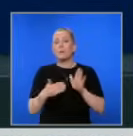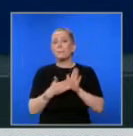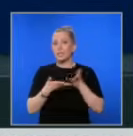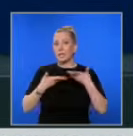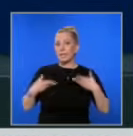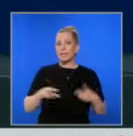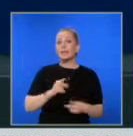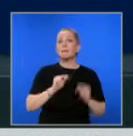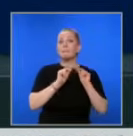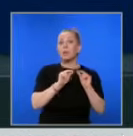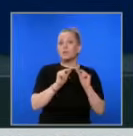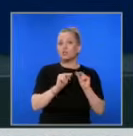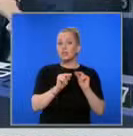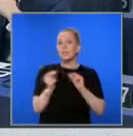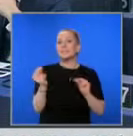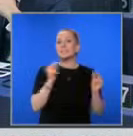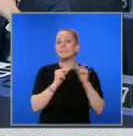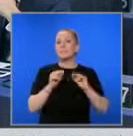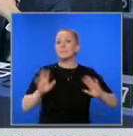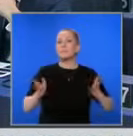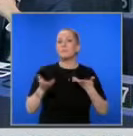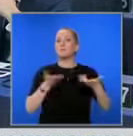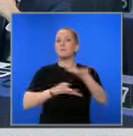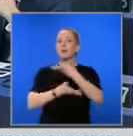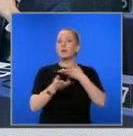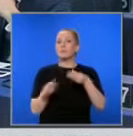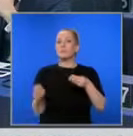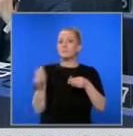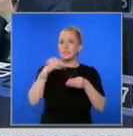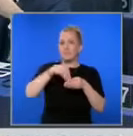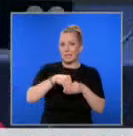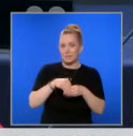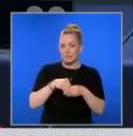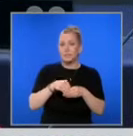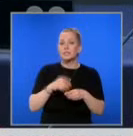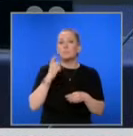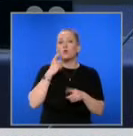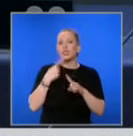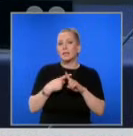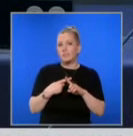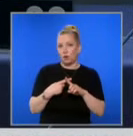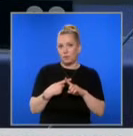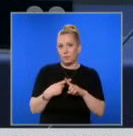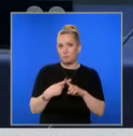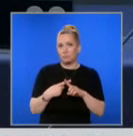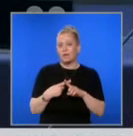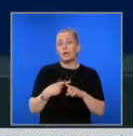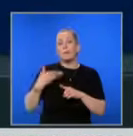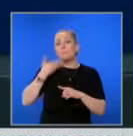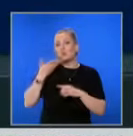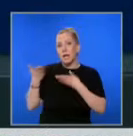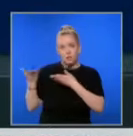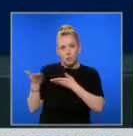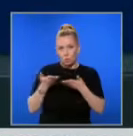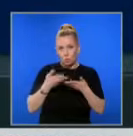да препоръчаме на съвета да започне преговори за присъединяване с Босна и Херцеговина. Посланието, което идва от Босна и Херцеговина,